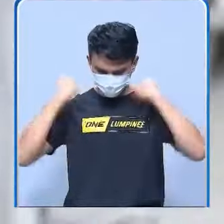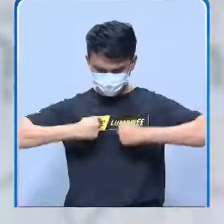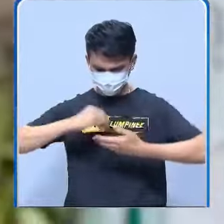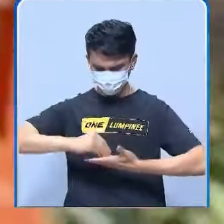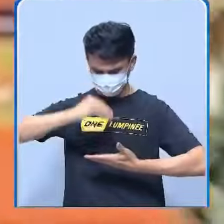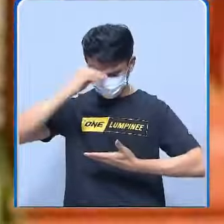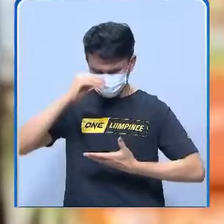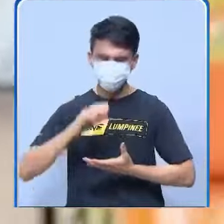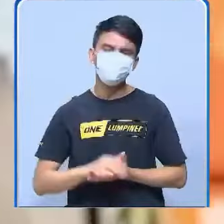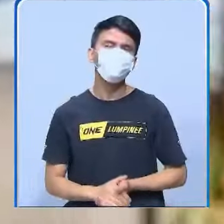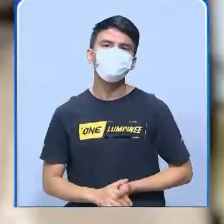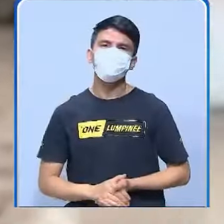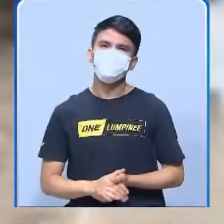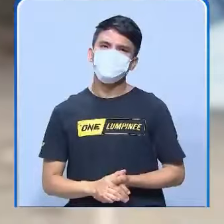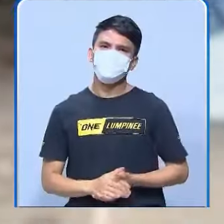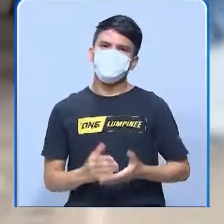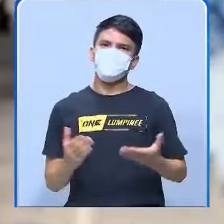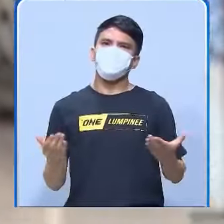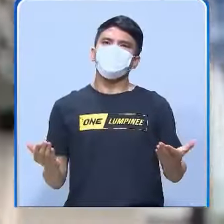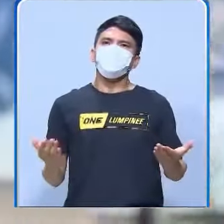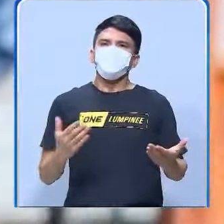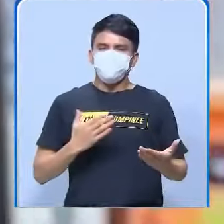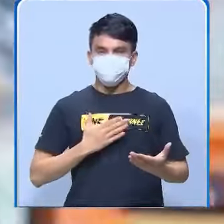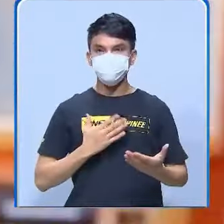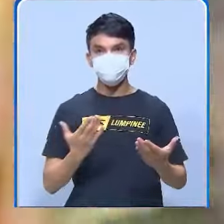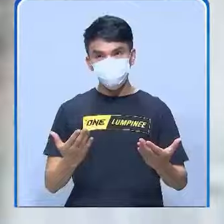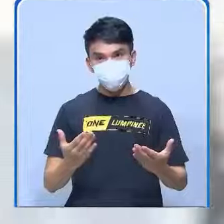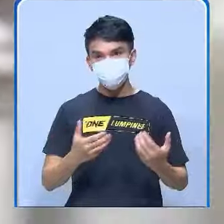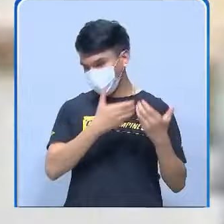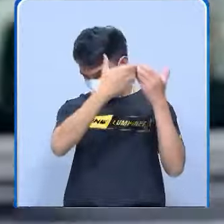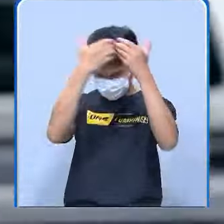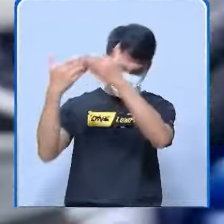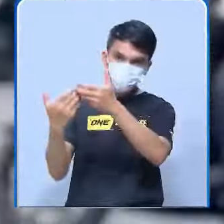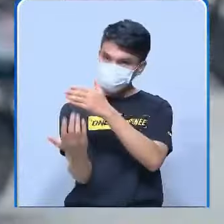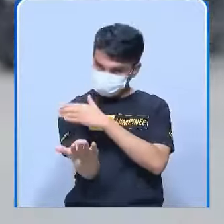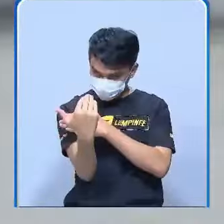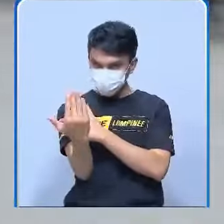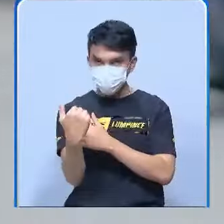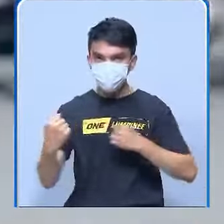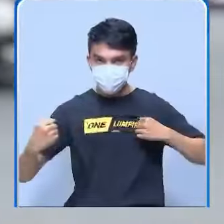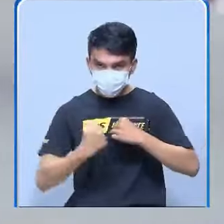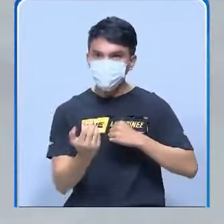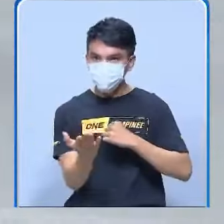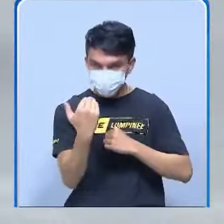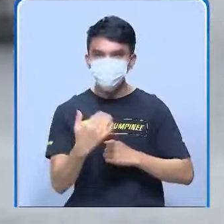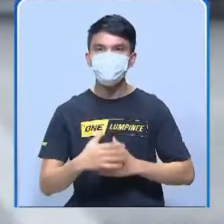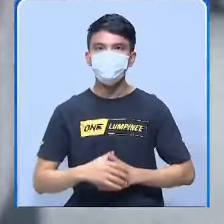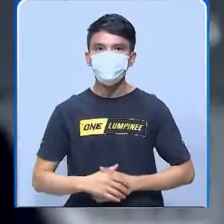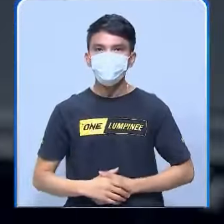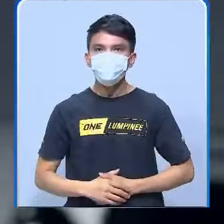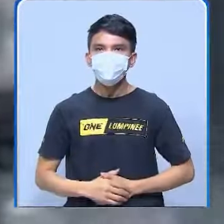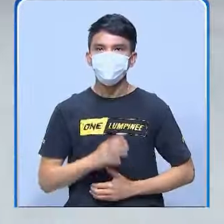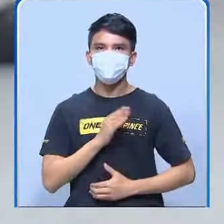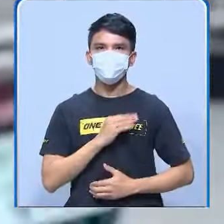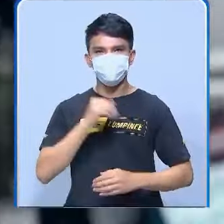เลยอ่ะก็ถ้าแมนๆเราคนกล้าๆก็ก็ถอดหมวกกันน็อสินี่ไอตัวลุยไอ้ตัวลุยก็ยังสวมหมวกกันน็อไปอยู่เลยกลัวเขา